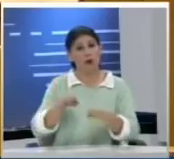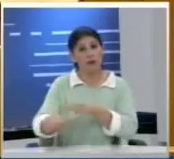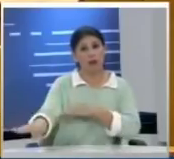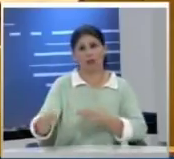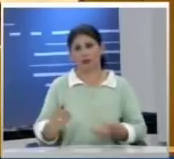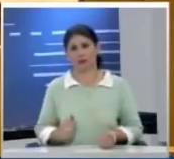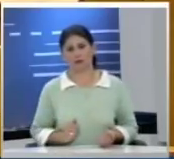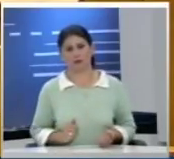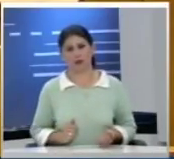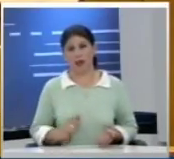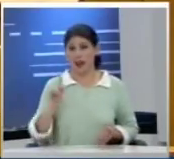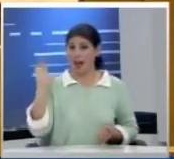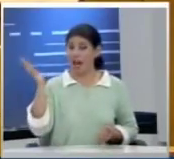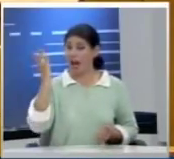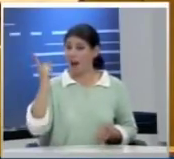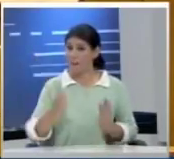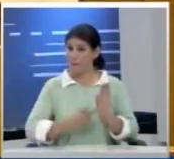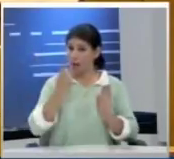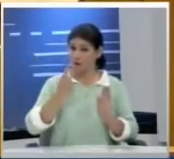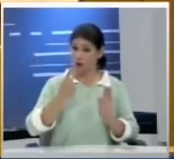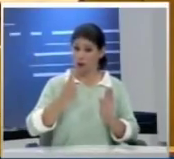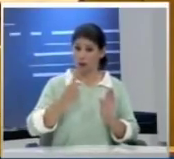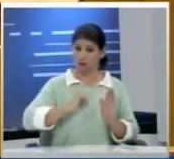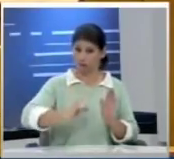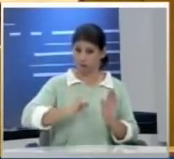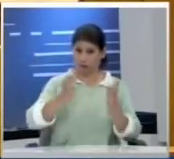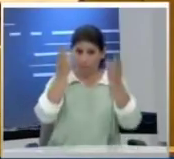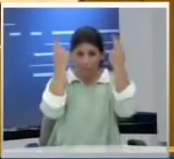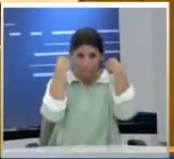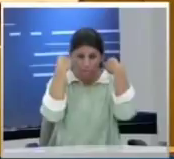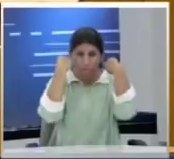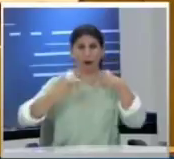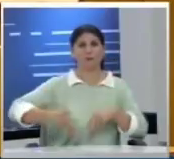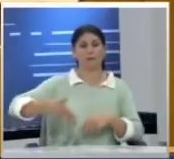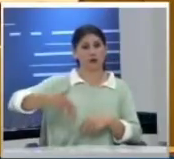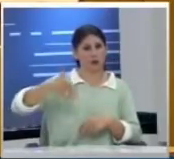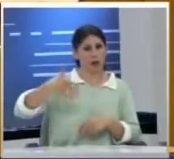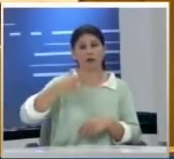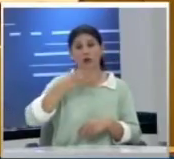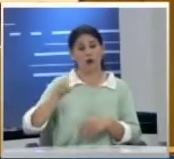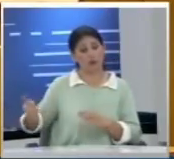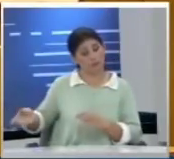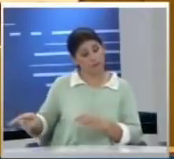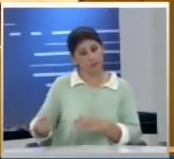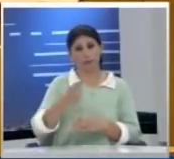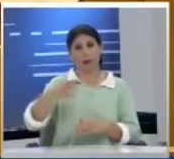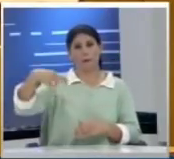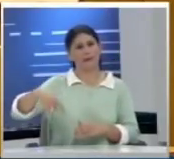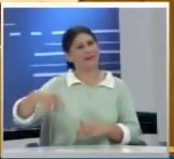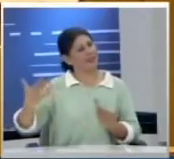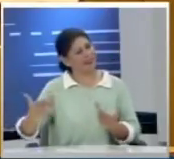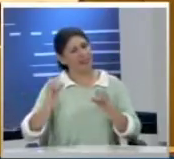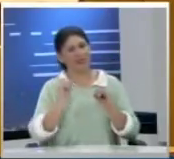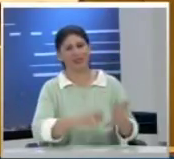Αλλά αν είναι μια φορά δηλός ο κ. Μητσοτάκης, γιατί παραπέμπει το Παπαγγελόπουλο κάνοντας το χατήρι